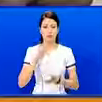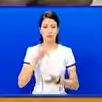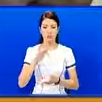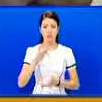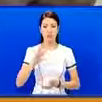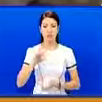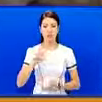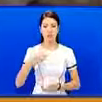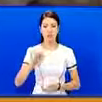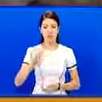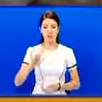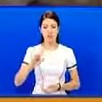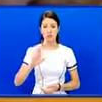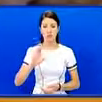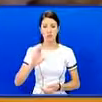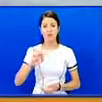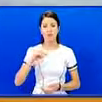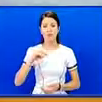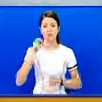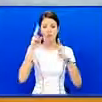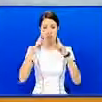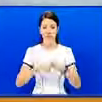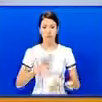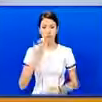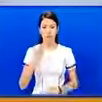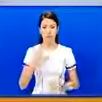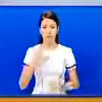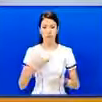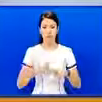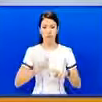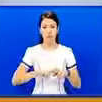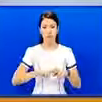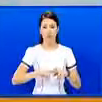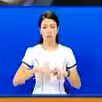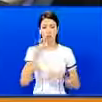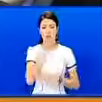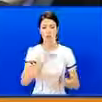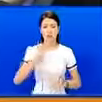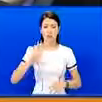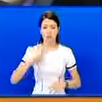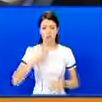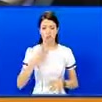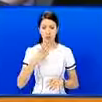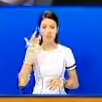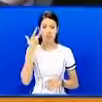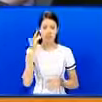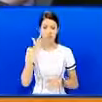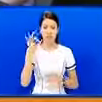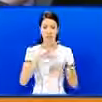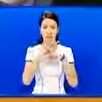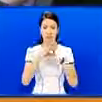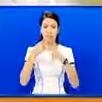молекулярлық генетикалық сараптама жүргізіледі. Әкелікті анықтау үшін ақшта шығарылған жабдықтар пайдаланылады. Аталған